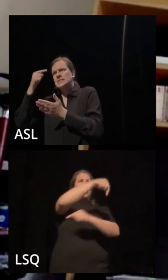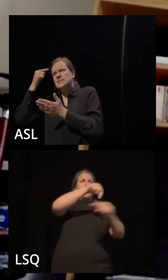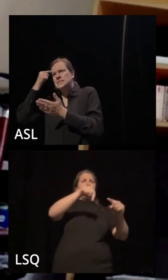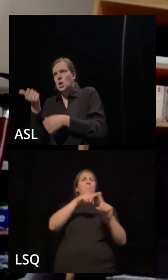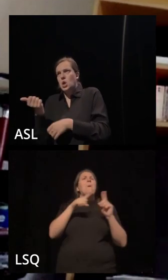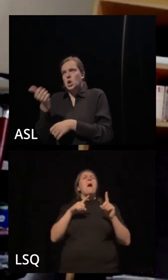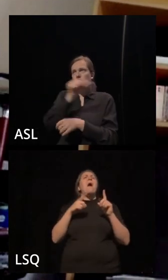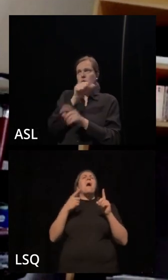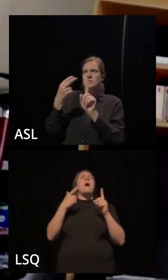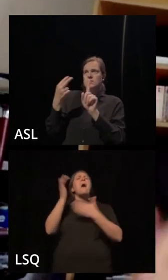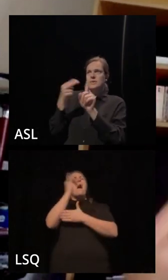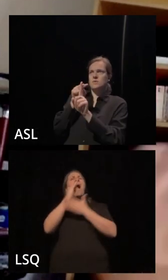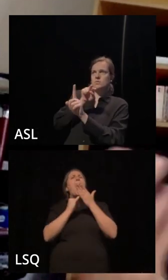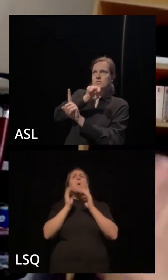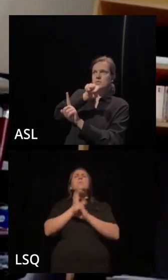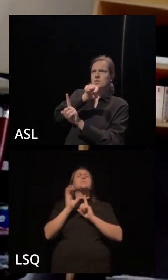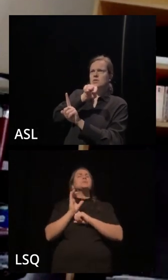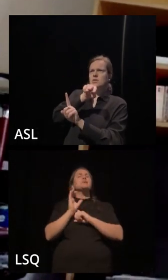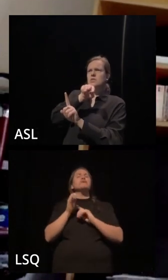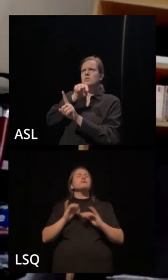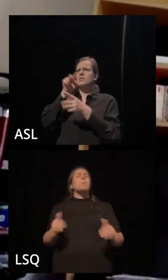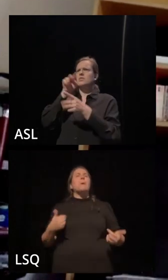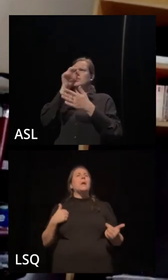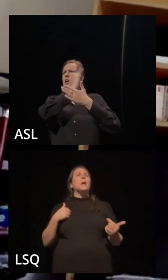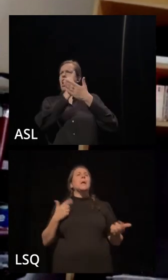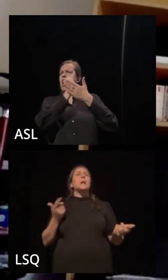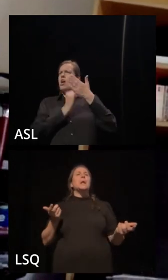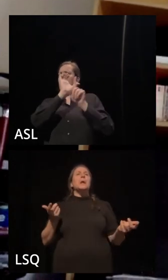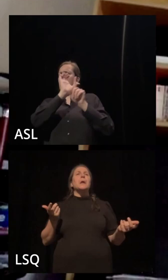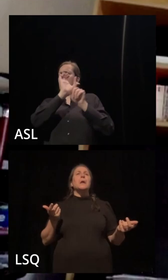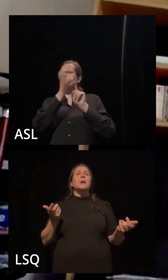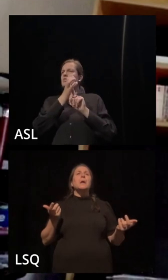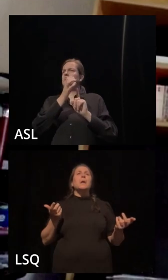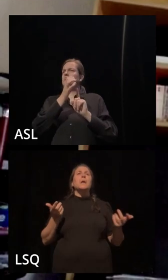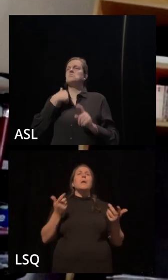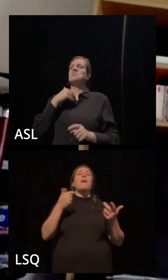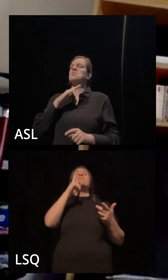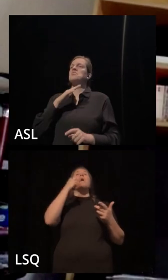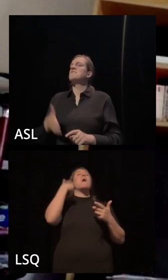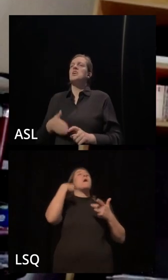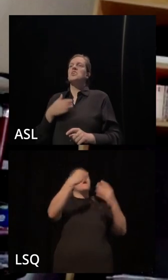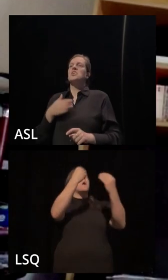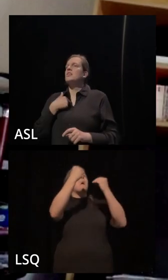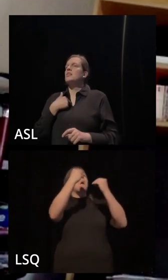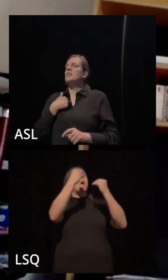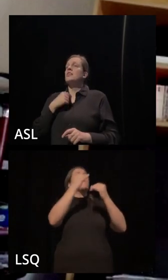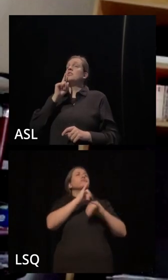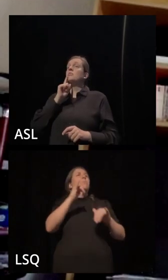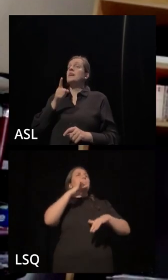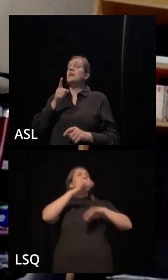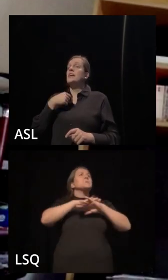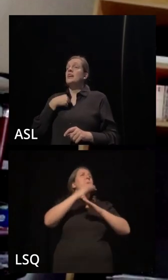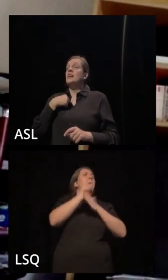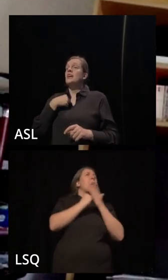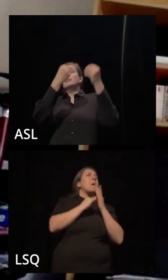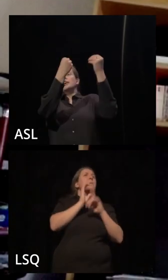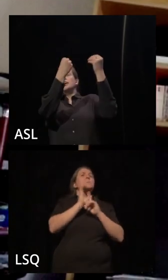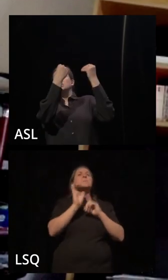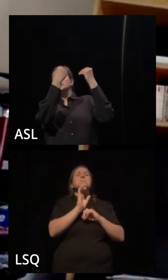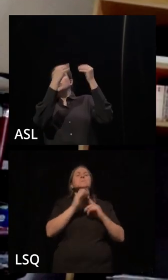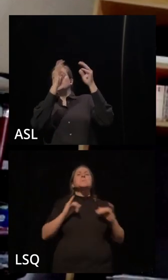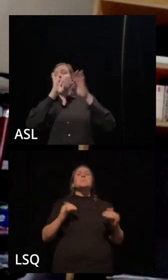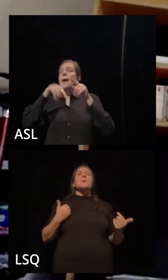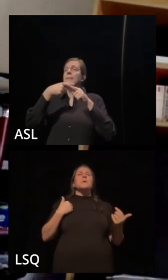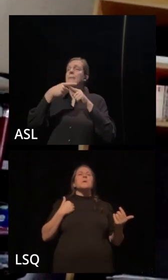et de culture, enfin, en tout cas dans ce qui nous a été enseigné. Donc, si ce n'est que l'art et la culture